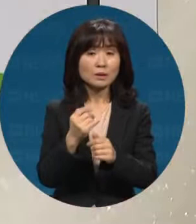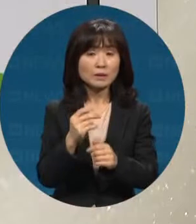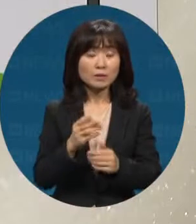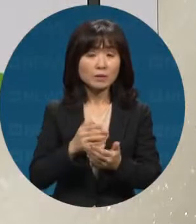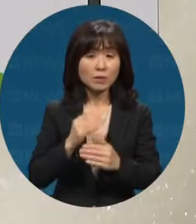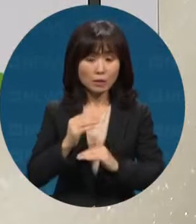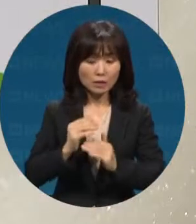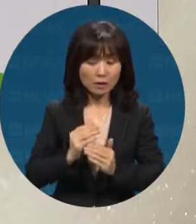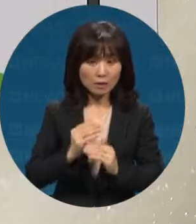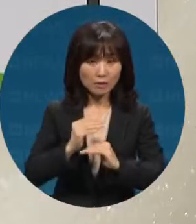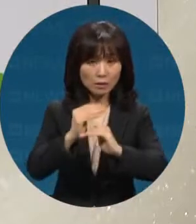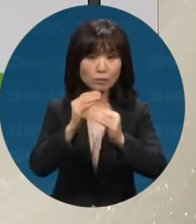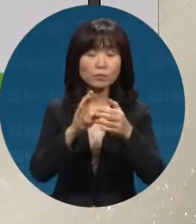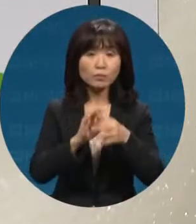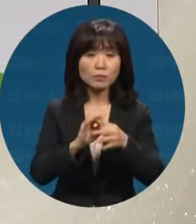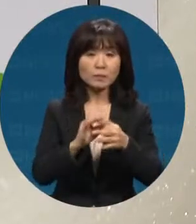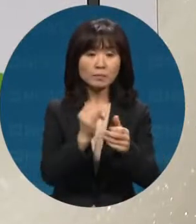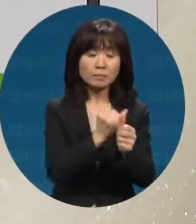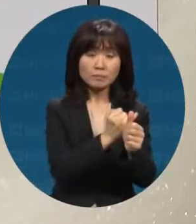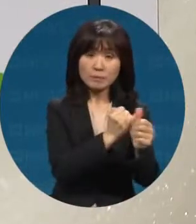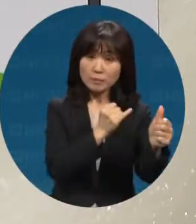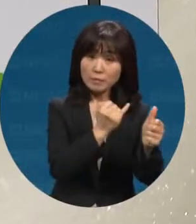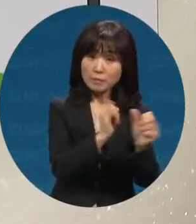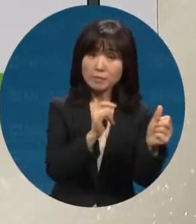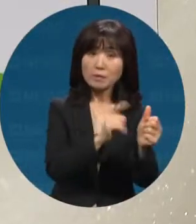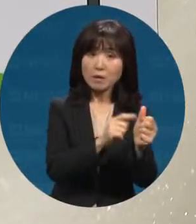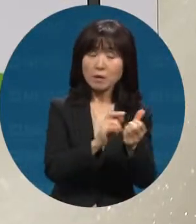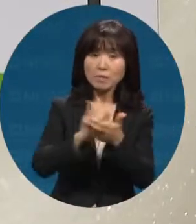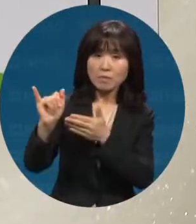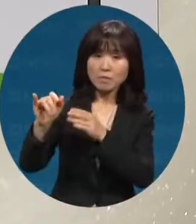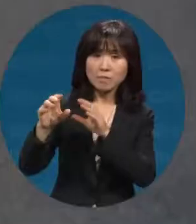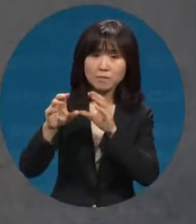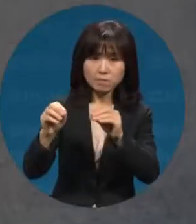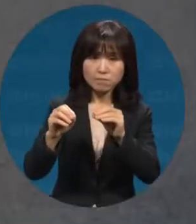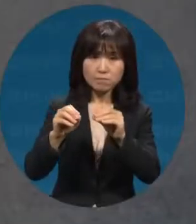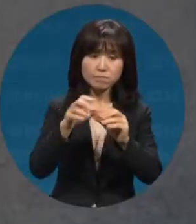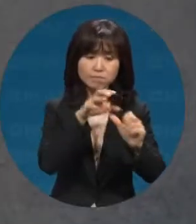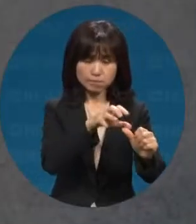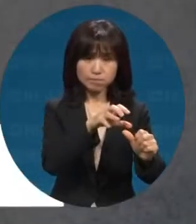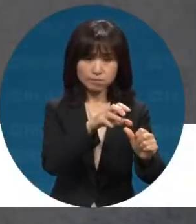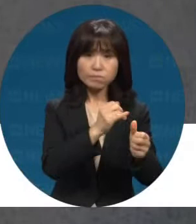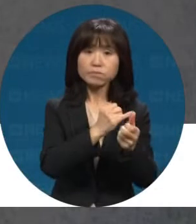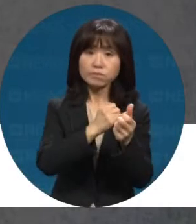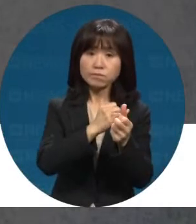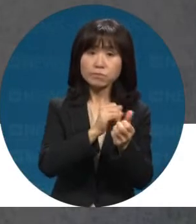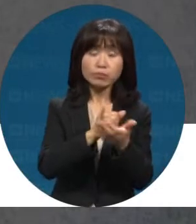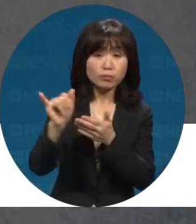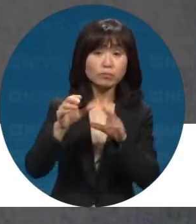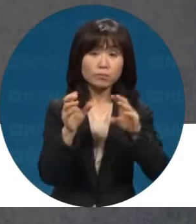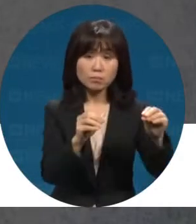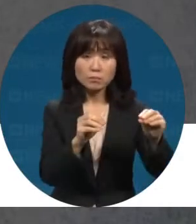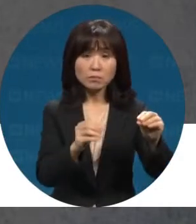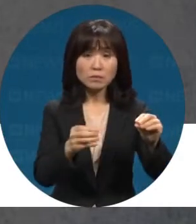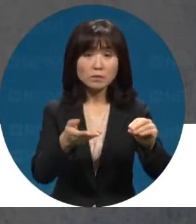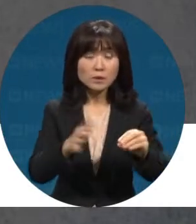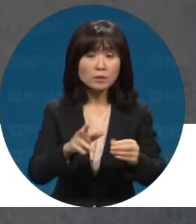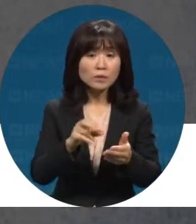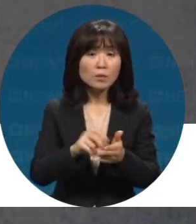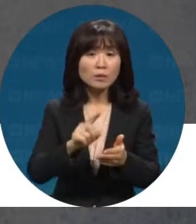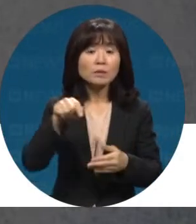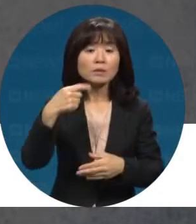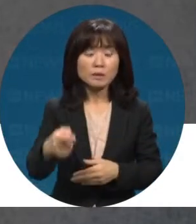전남편에 대한 감치와 출국 금지 명령을 이끌어 냈습니다 문제는 후속조치입니다 지난 9월